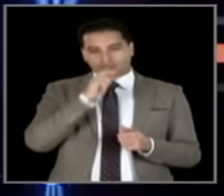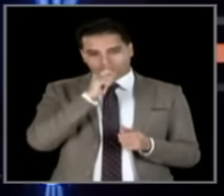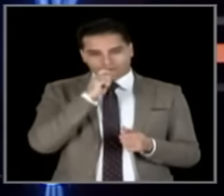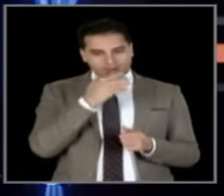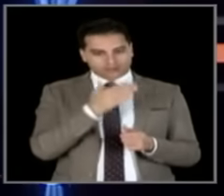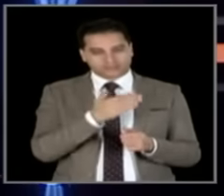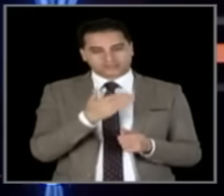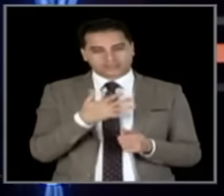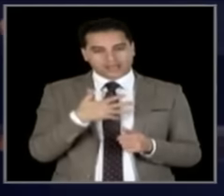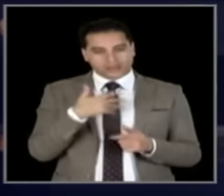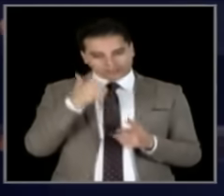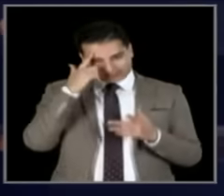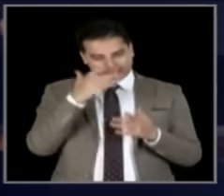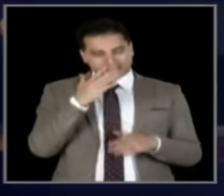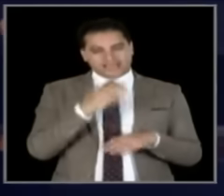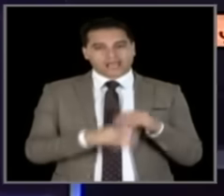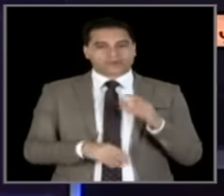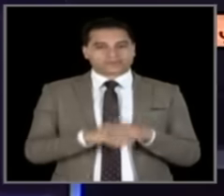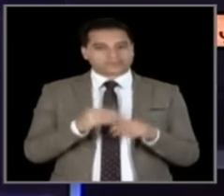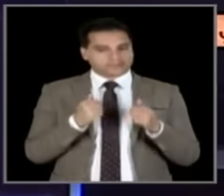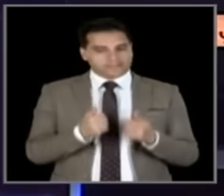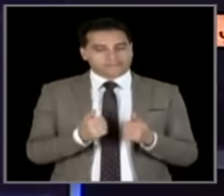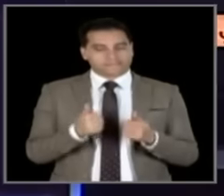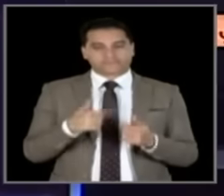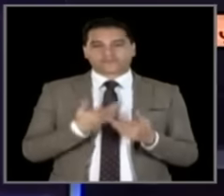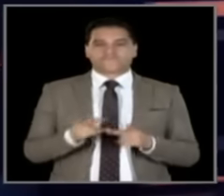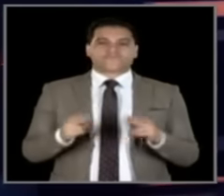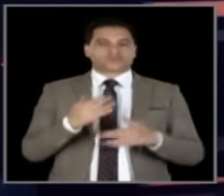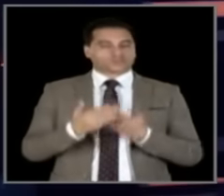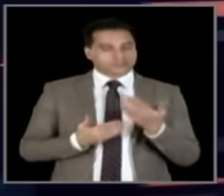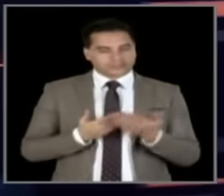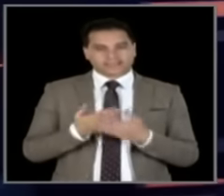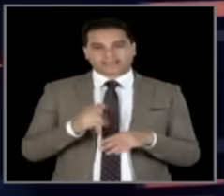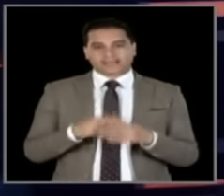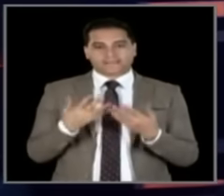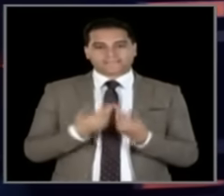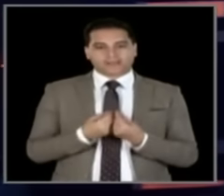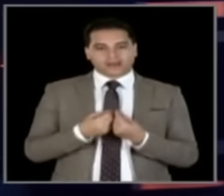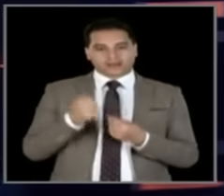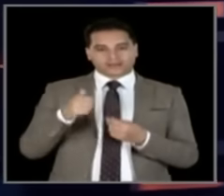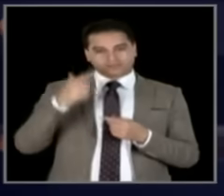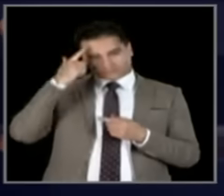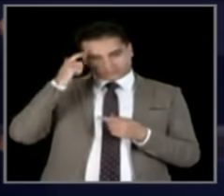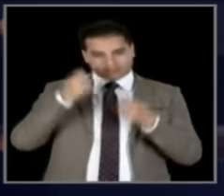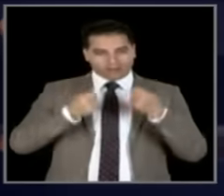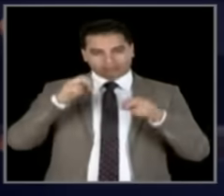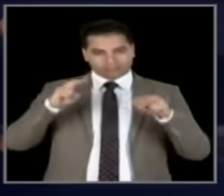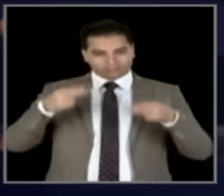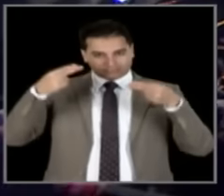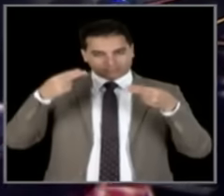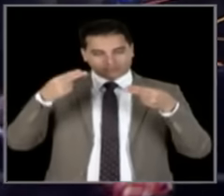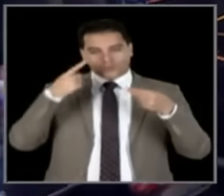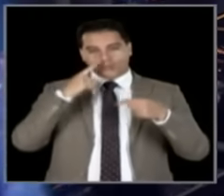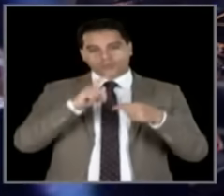دمياط محتاجين شوية تركيز. هنخرج فاصل وهنرجع مرة تانية مع فقرة تحت الضغط